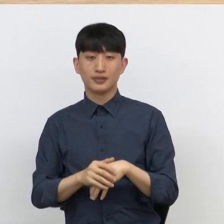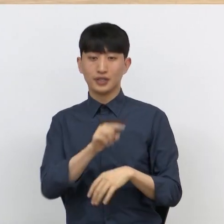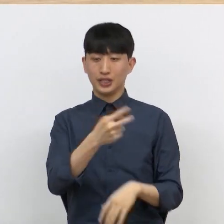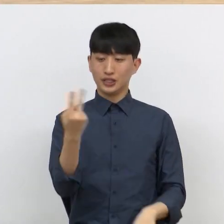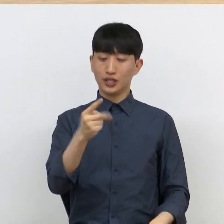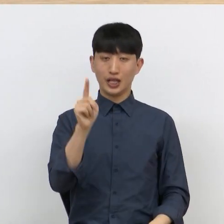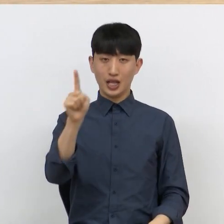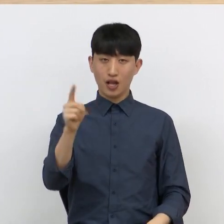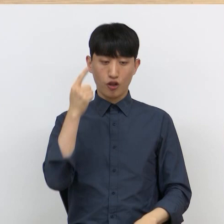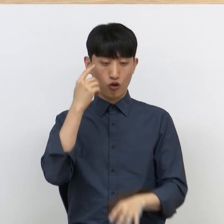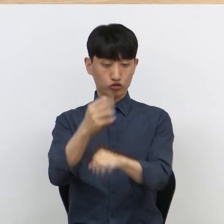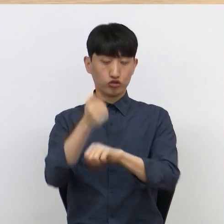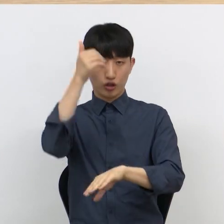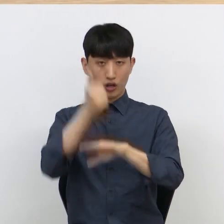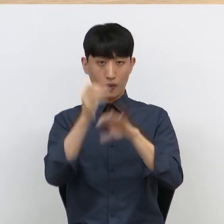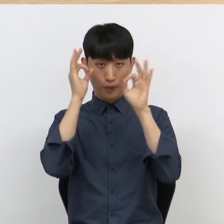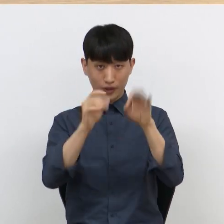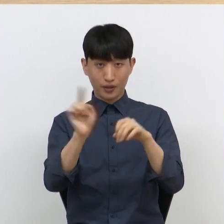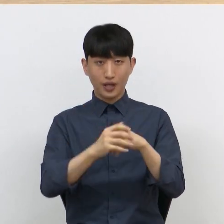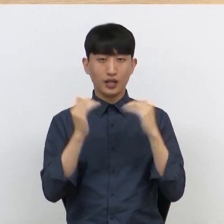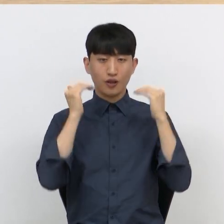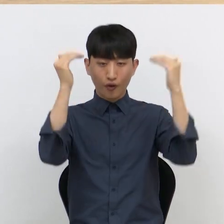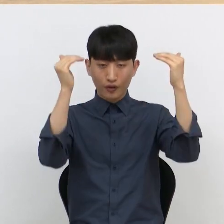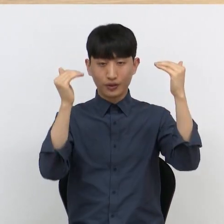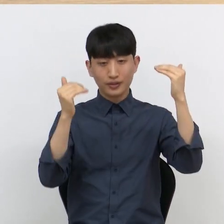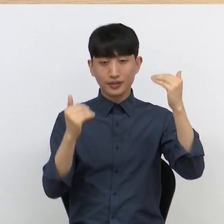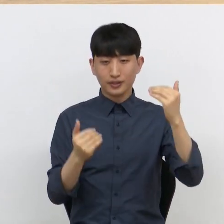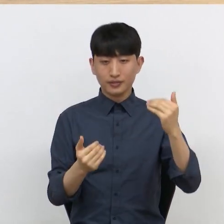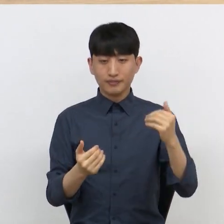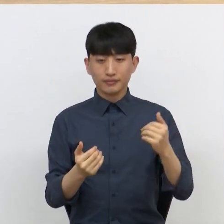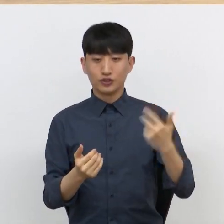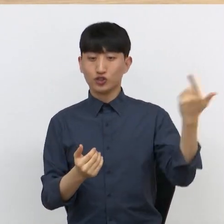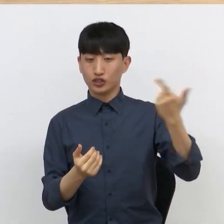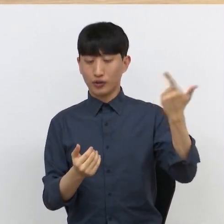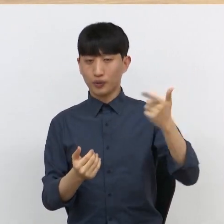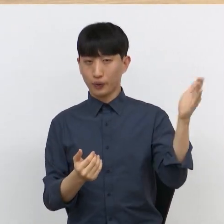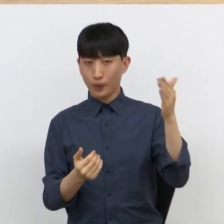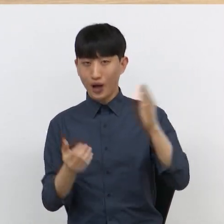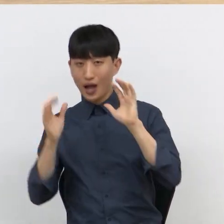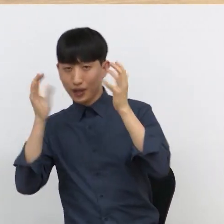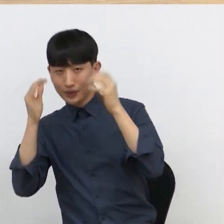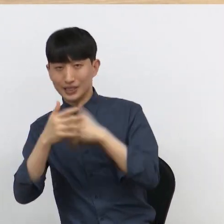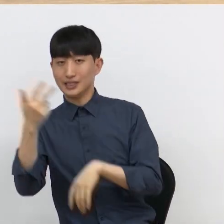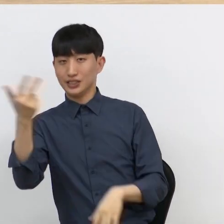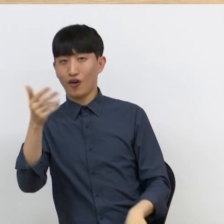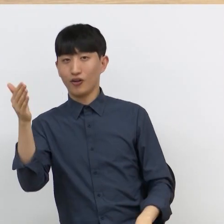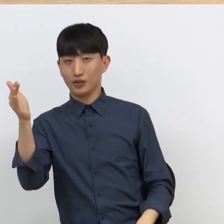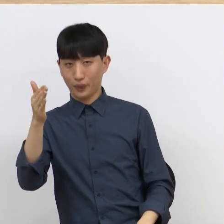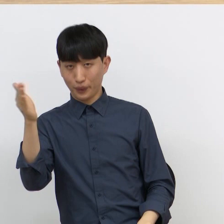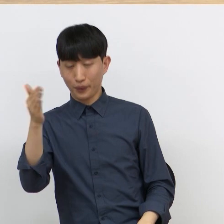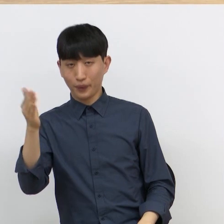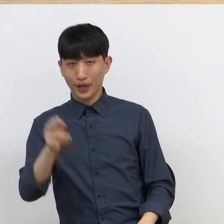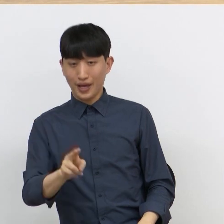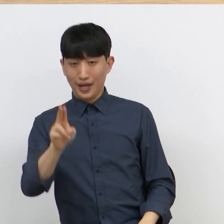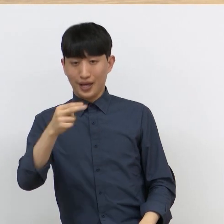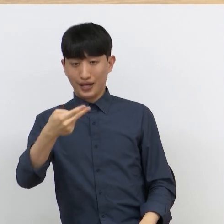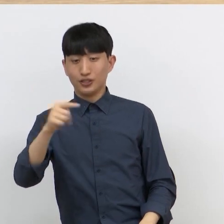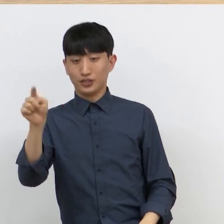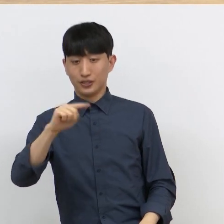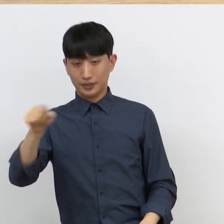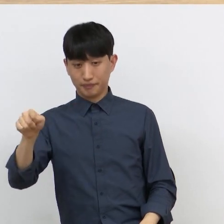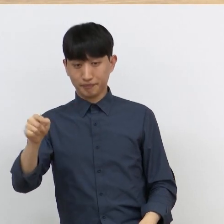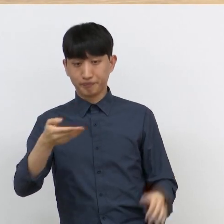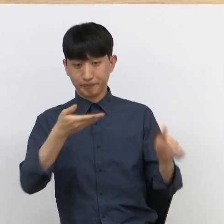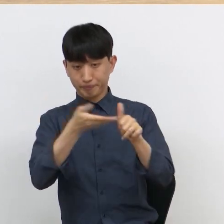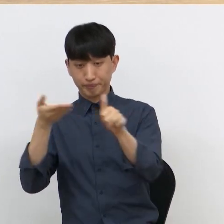2001년도에 연구된 거 보니까 성인은 주파수를 최소 6,000, 반면 아동은 7,000Hz까지 주파수를 할당하게 되면 어음 인지나 어음